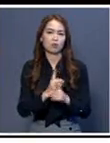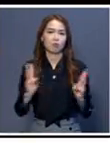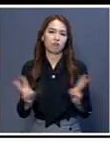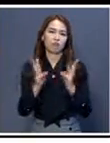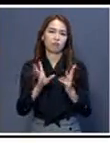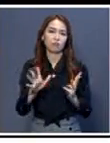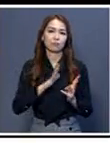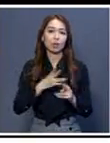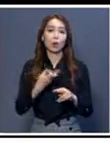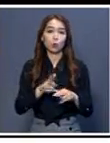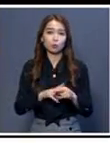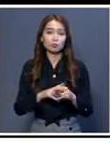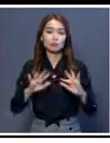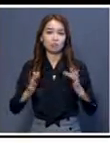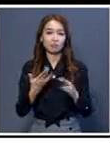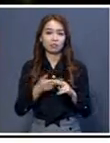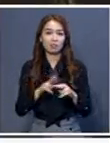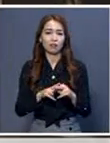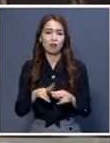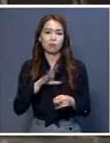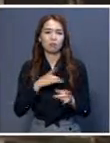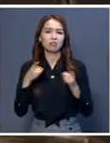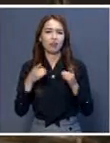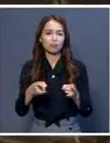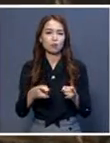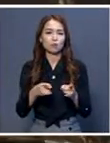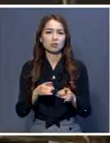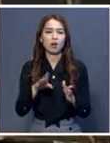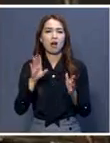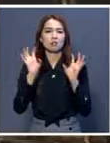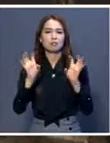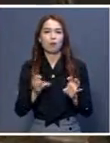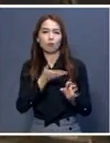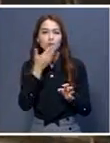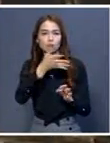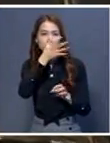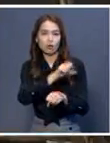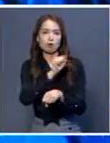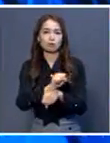оранды. Және де осы оқиға болған жерде жанармай сататын заңсыз сауда орын орналасқан.